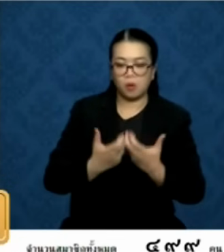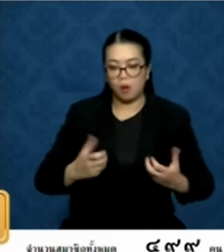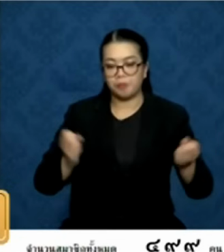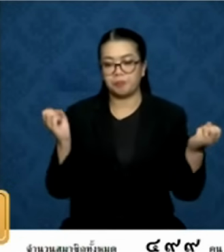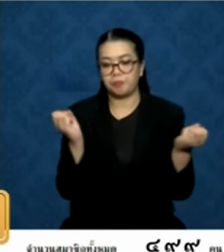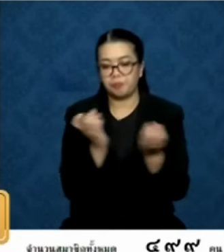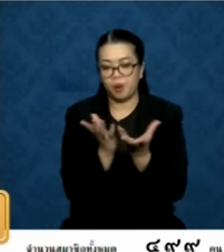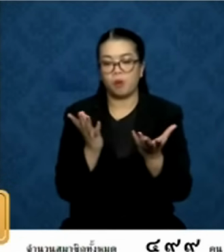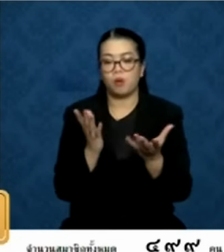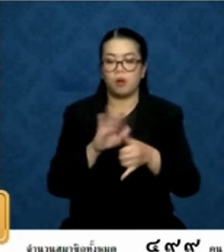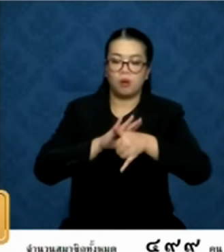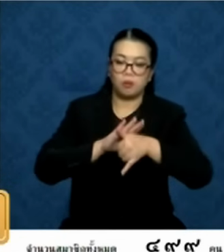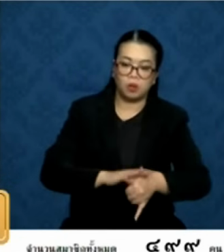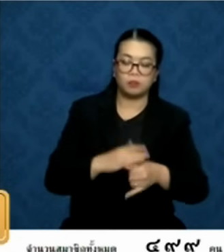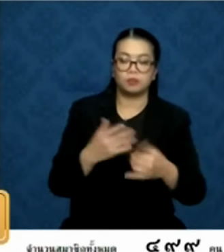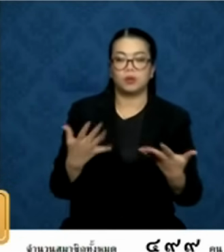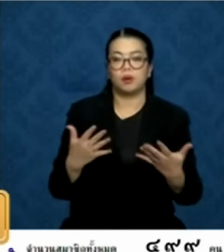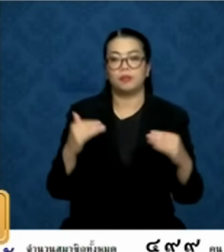แรงในสังคม